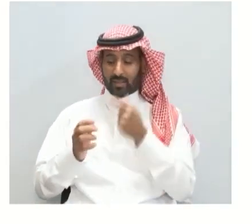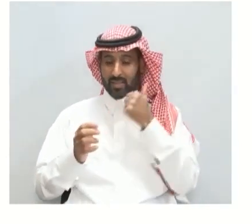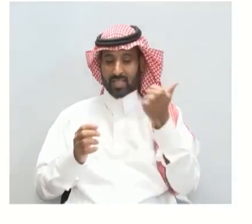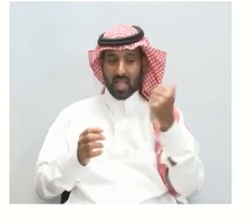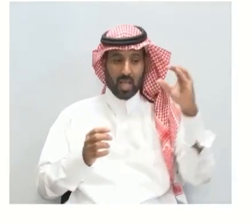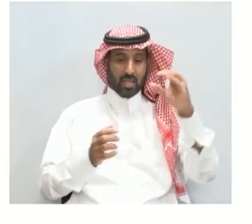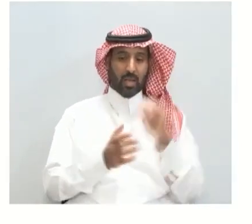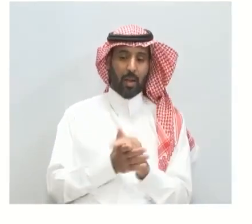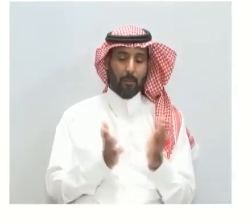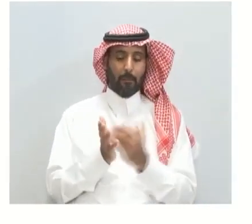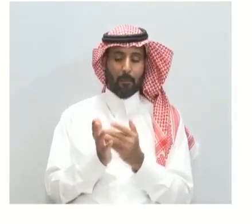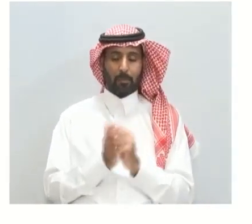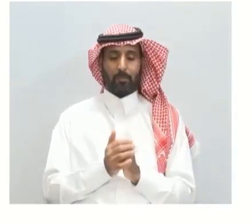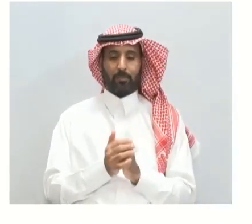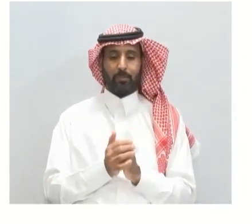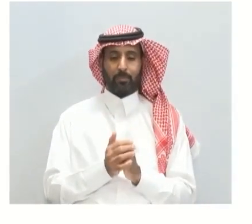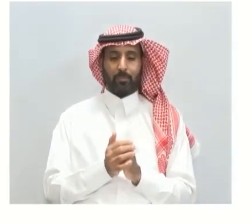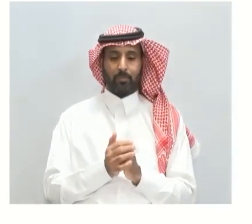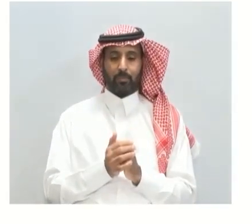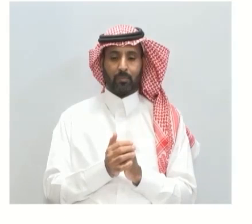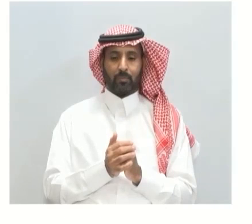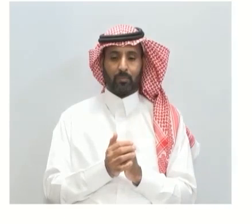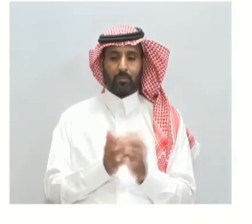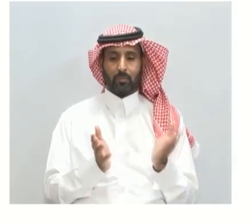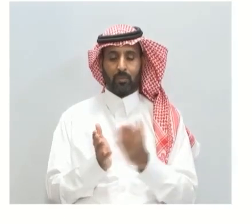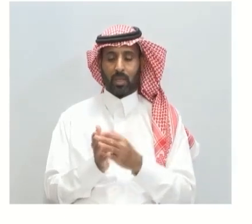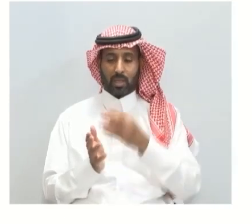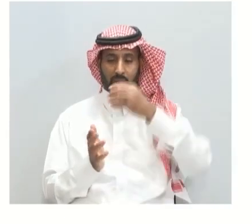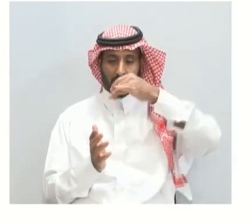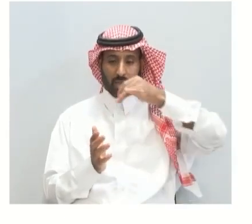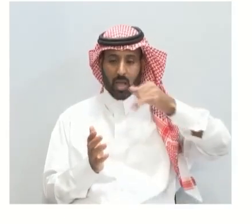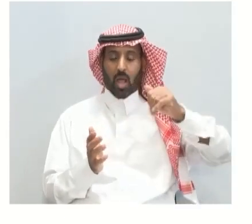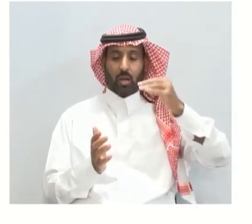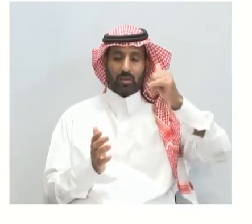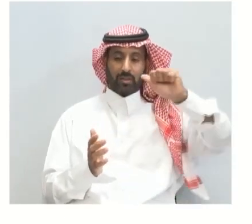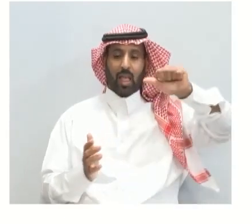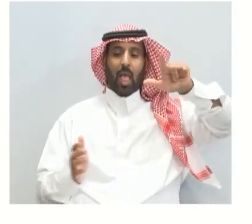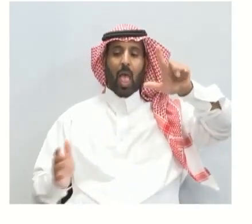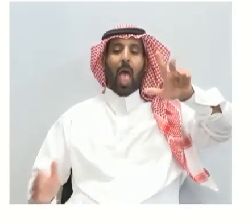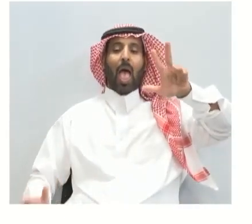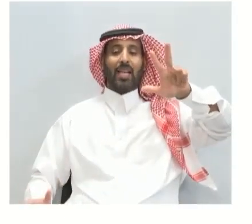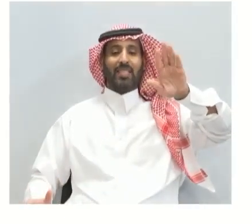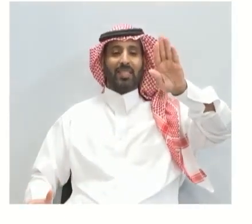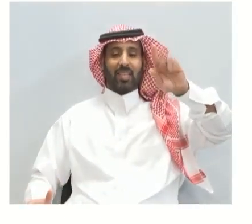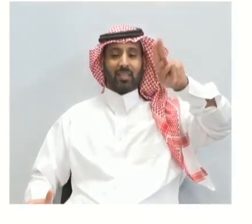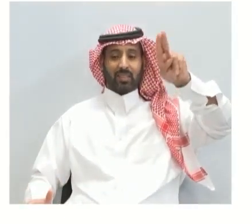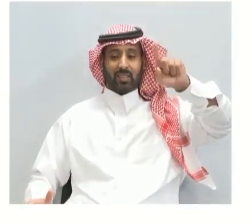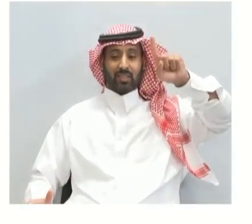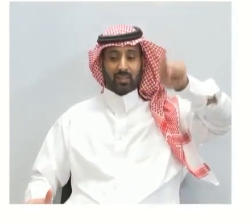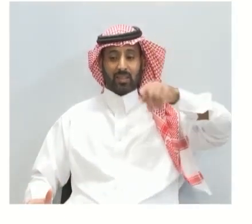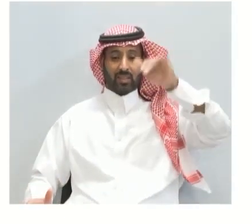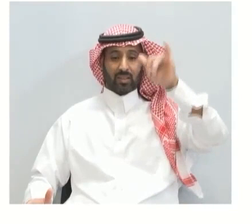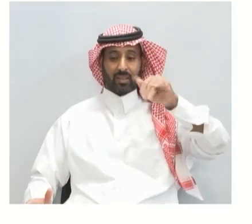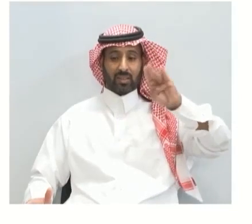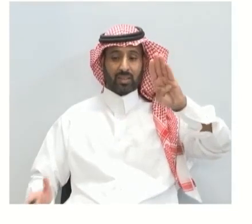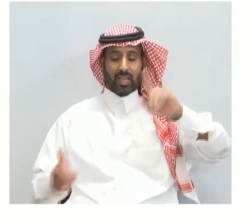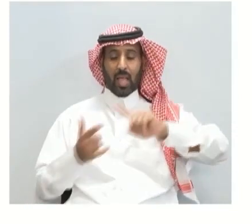الكربون او ما نسميه بحمض استريك يتحلل حمض السريك في سلسله خطوات من التفاعل